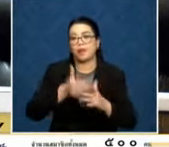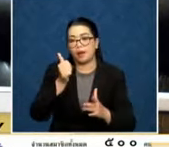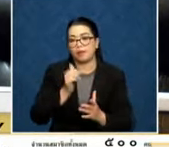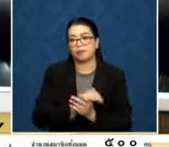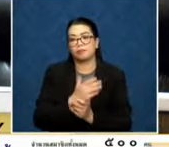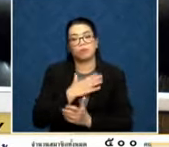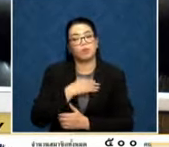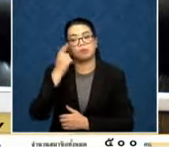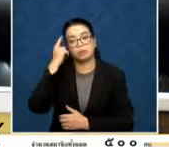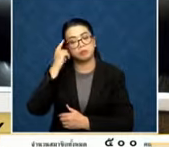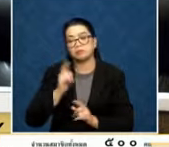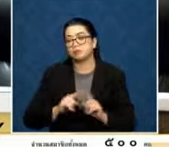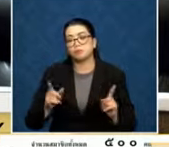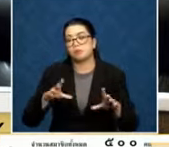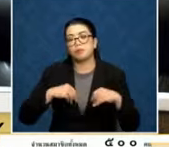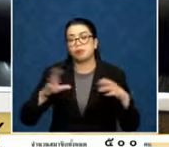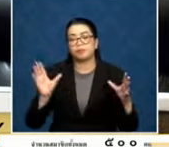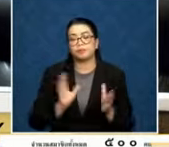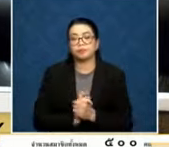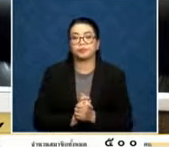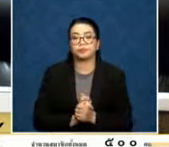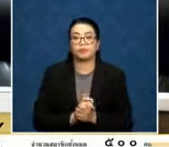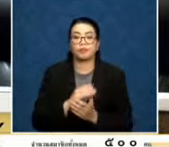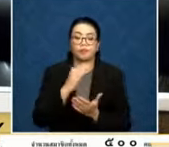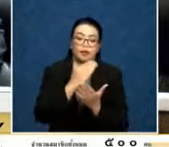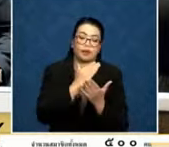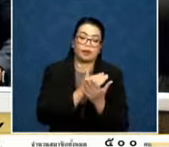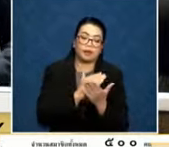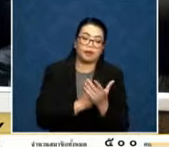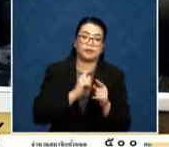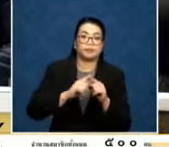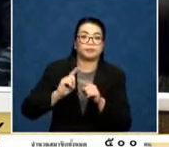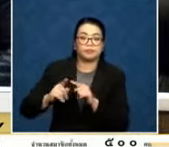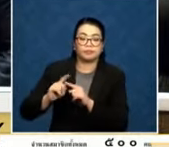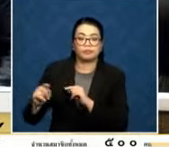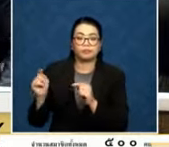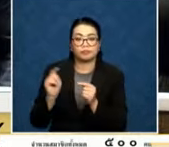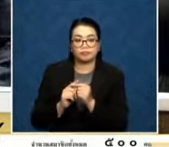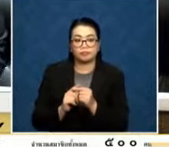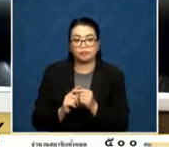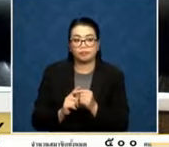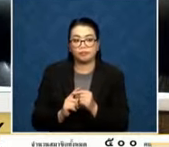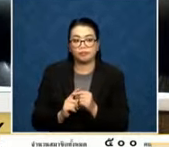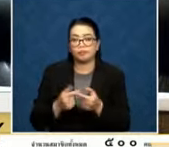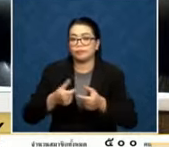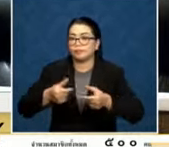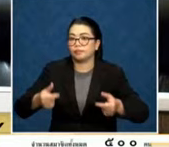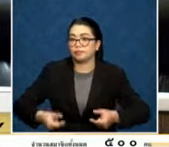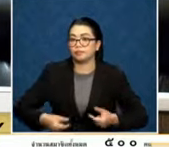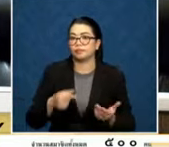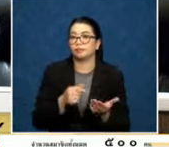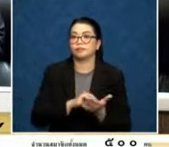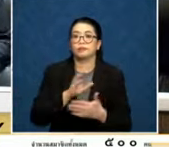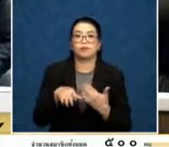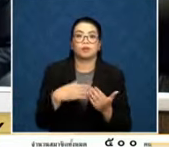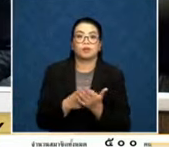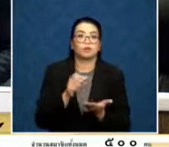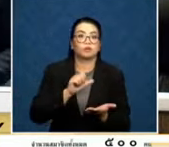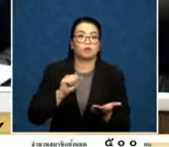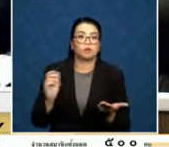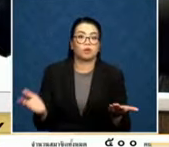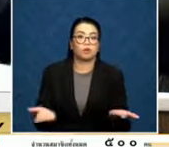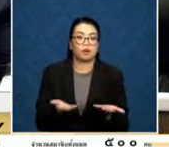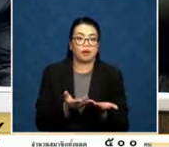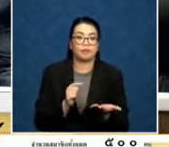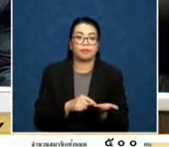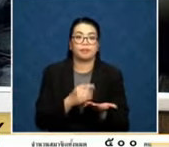ซึ่งผมก็ไม่เห็นด้วยนะครับเอ่อรายละเอียดต่างๆในส่วนของเอ่อไอเอกสารที่ทุกคนสสทุกท่านได้รับ